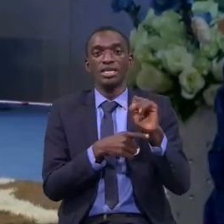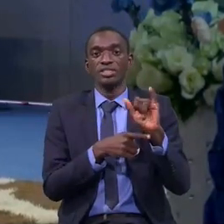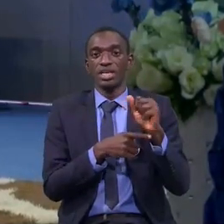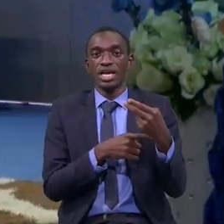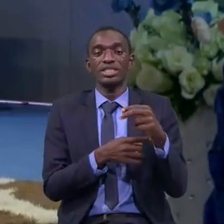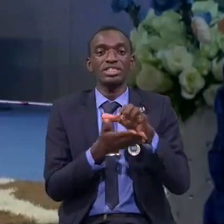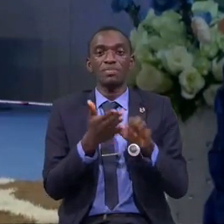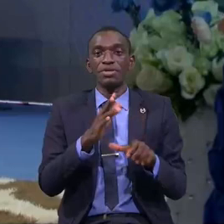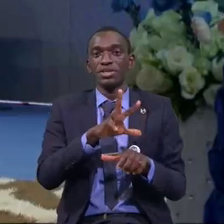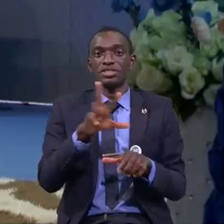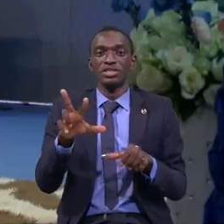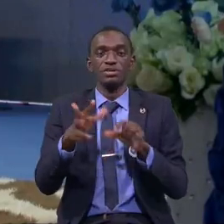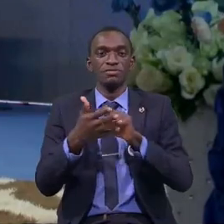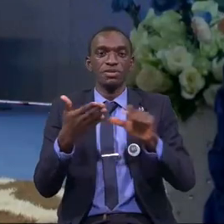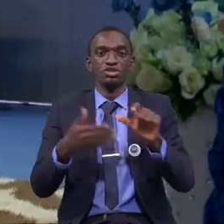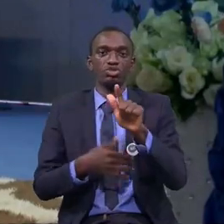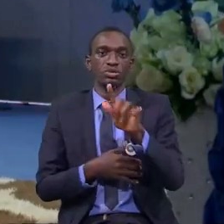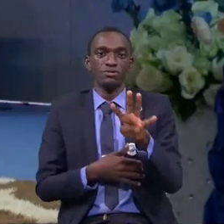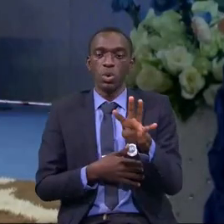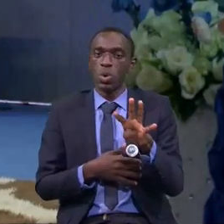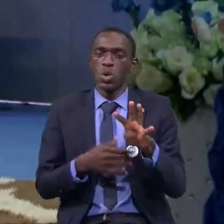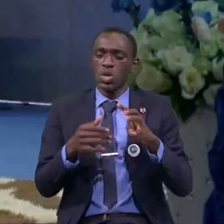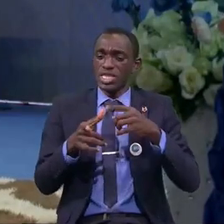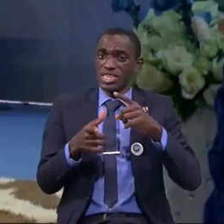33, verset 24.